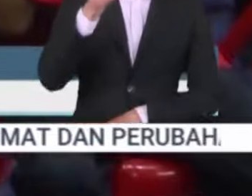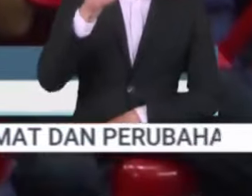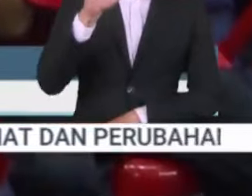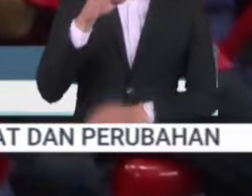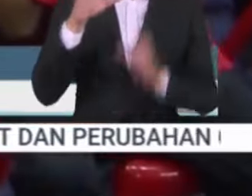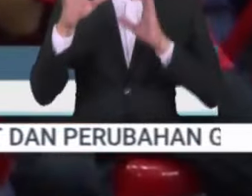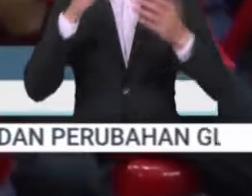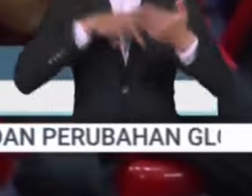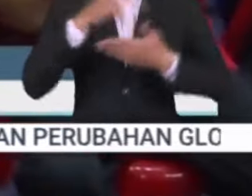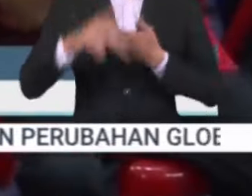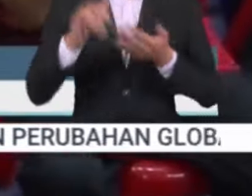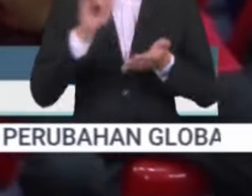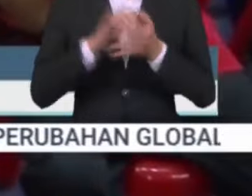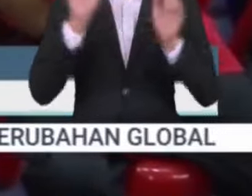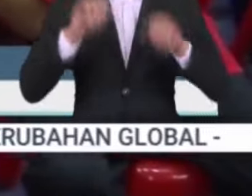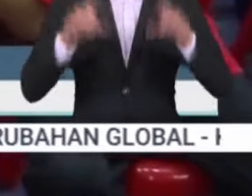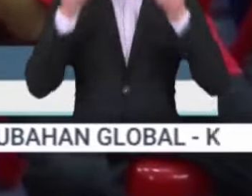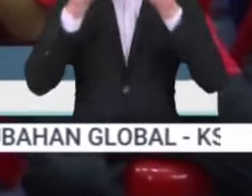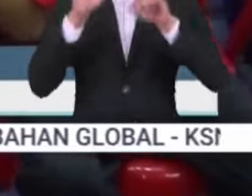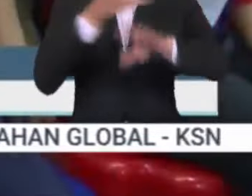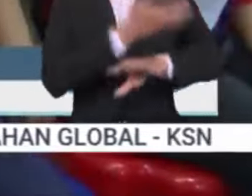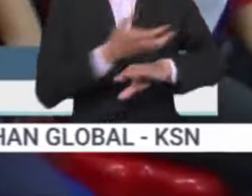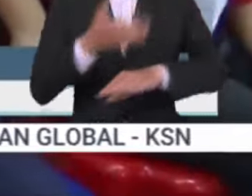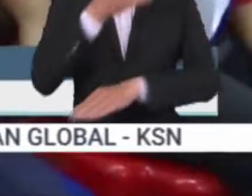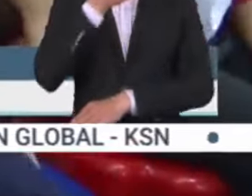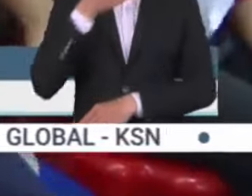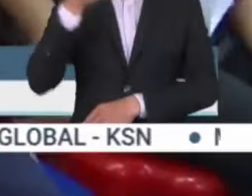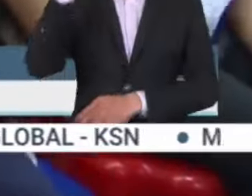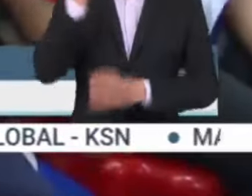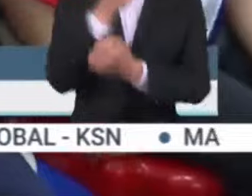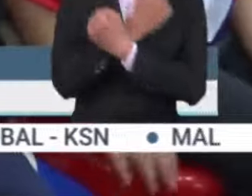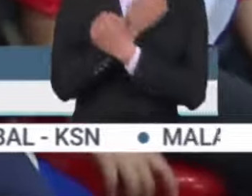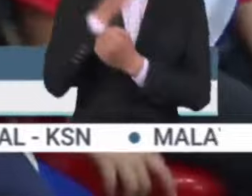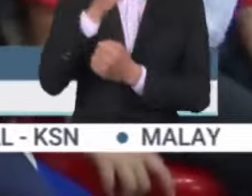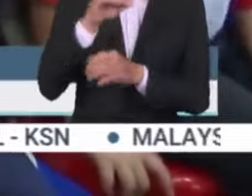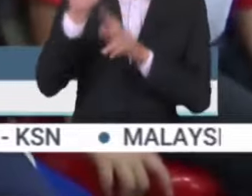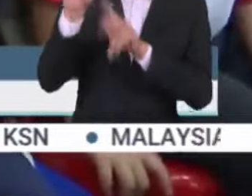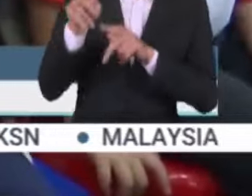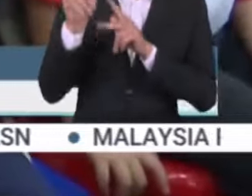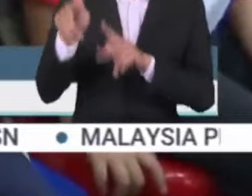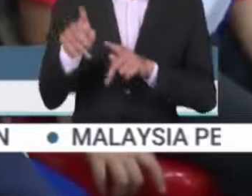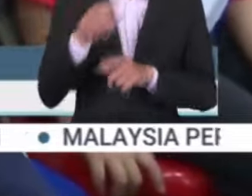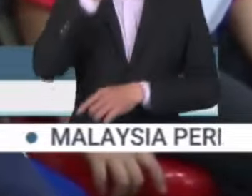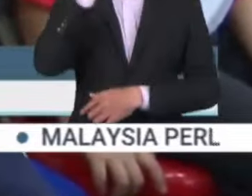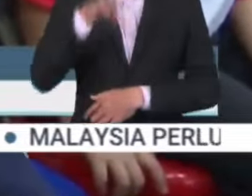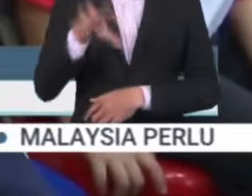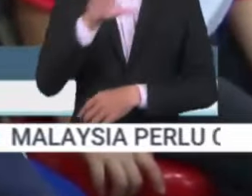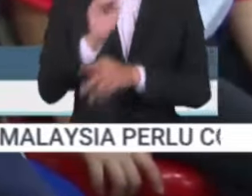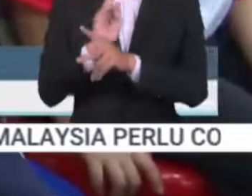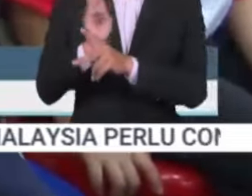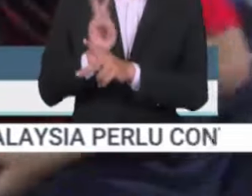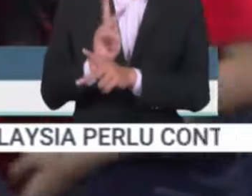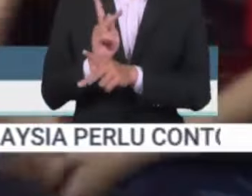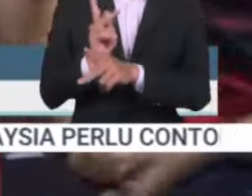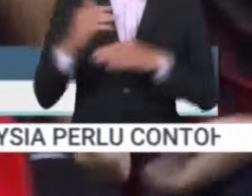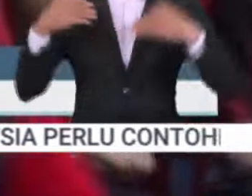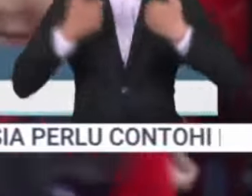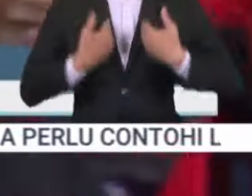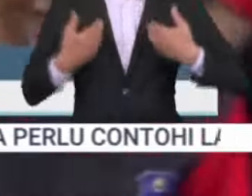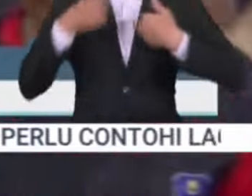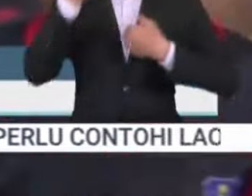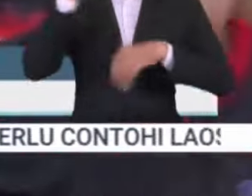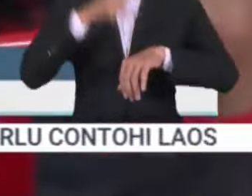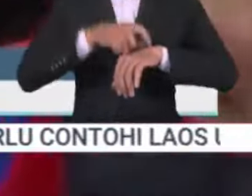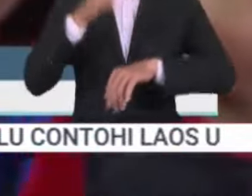program seumpama berupaya mendidik generasi muda, menyayangi dan menghargai gajah sekaligus melindungi hidupan liar pada